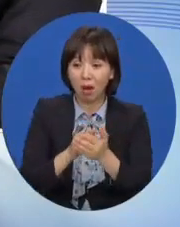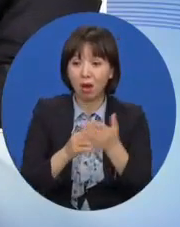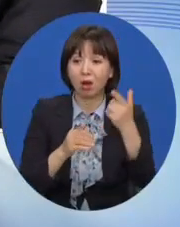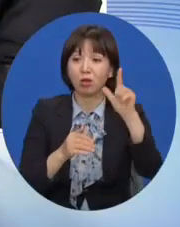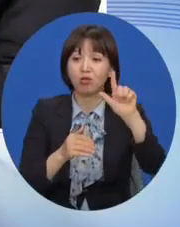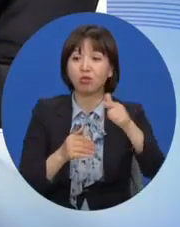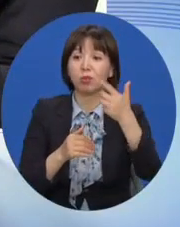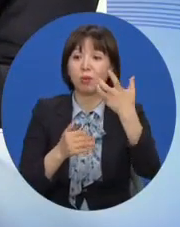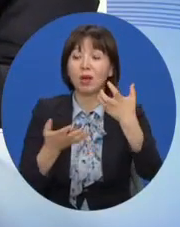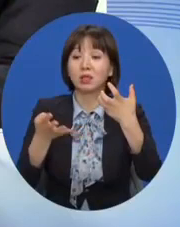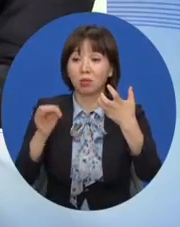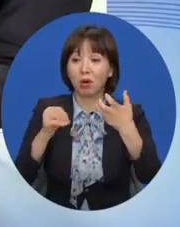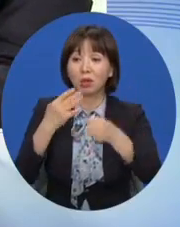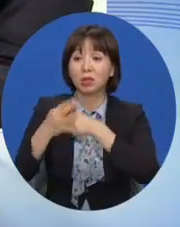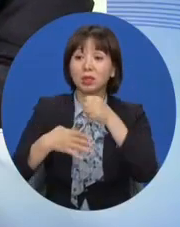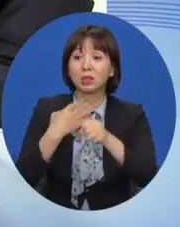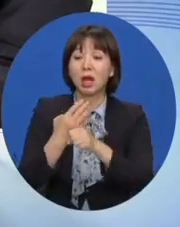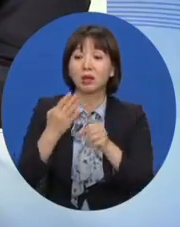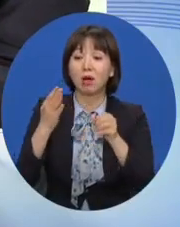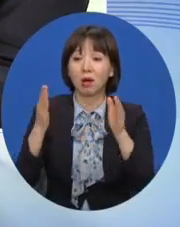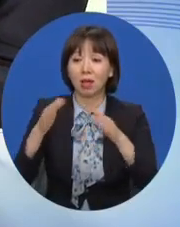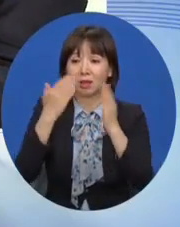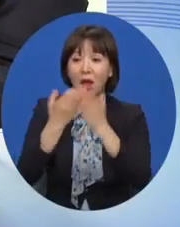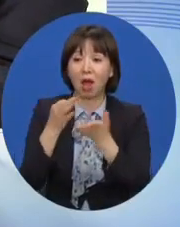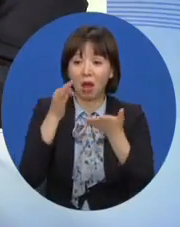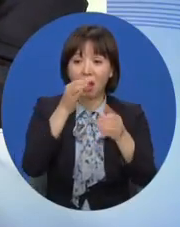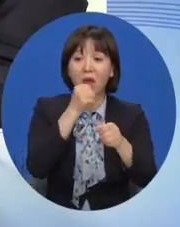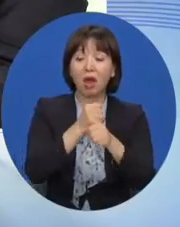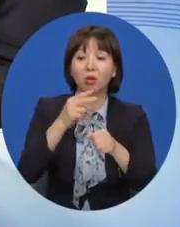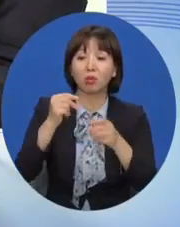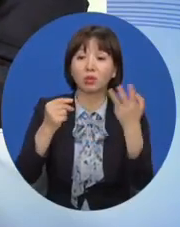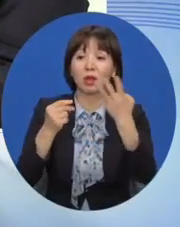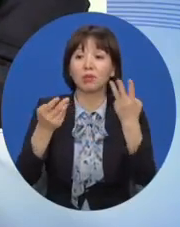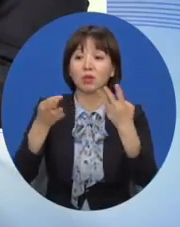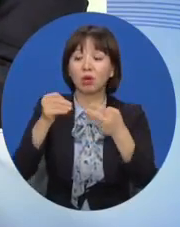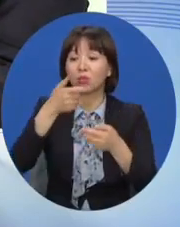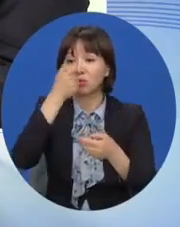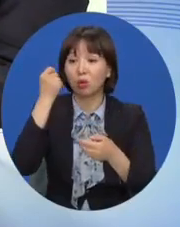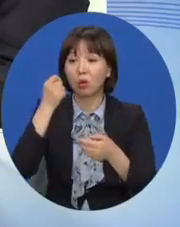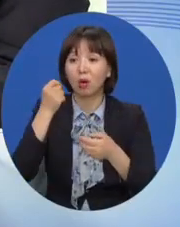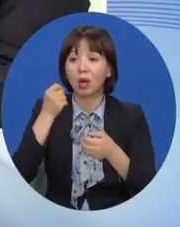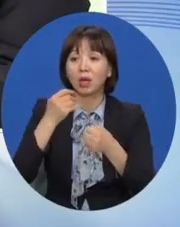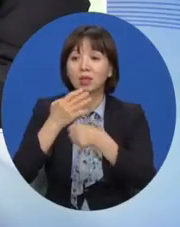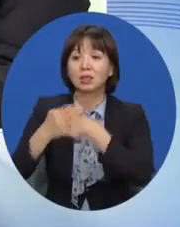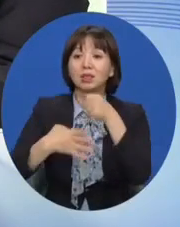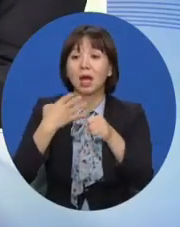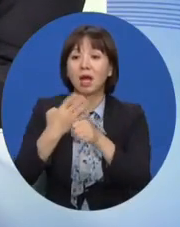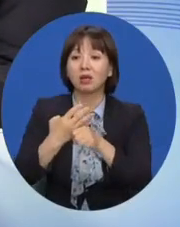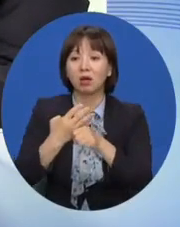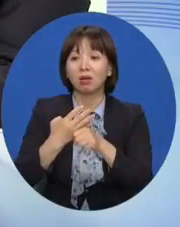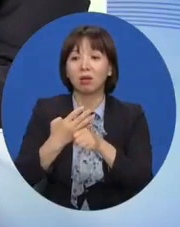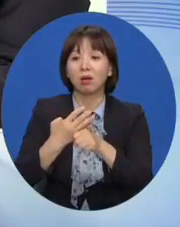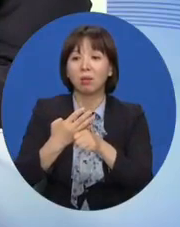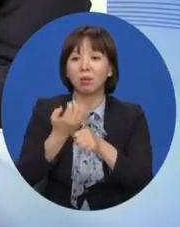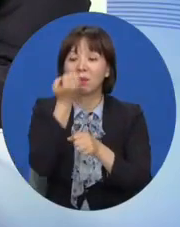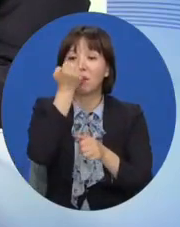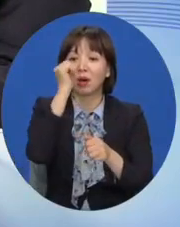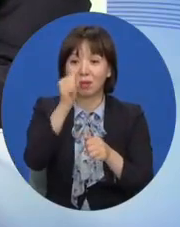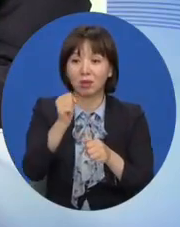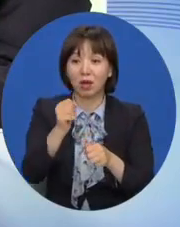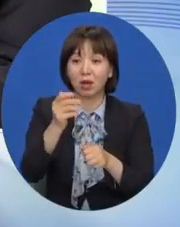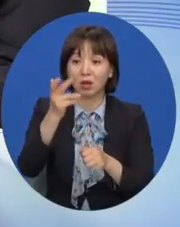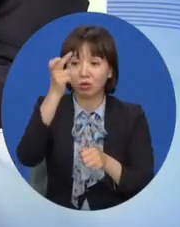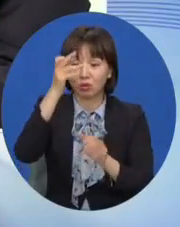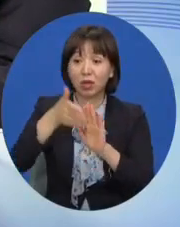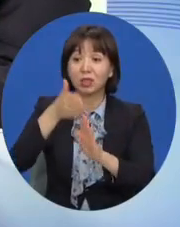이 세를 4년 만에 다 집어넣어도 3천억이 모자랍니다. 앞으로 4년이 불보듯이 뻔합니다. 저는 정말로 제가 최 시장님